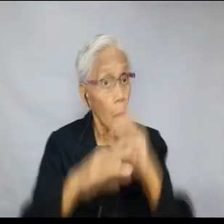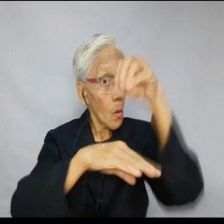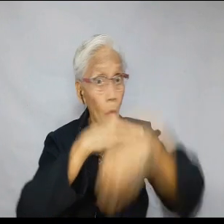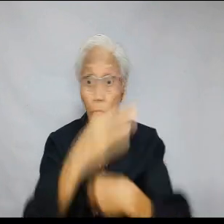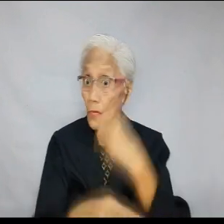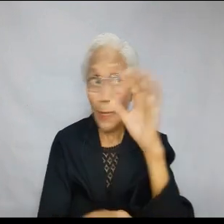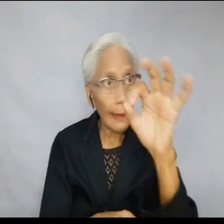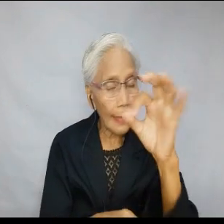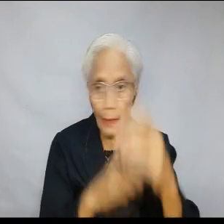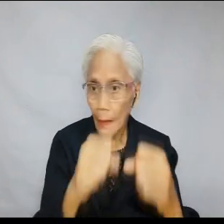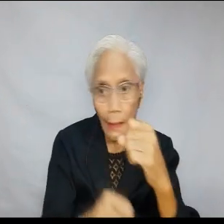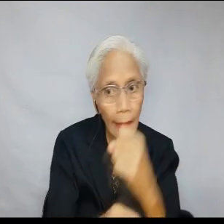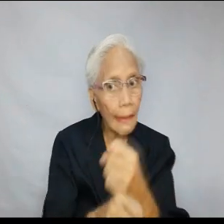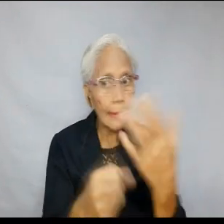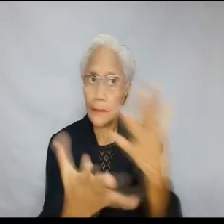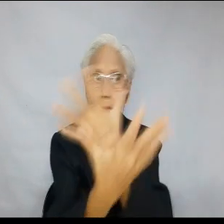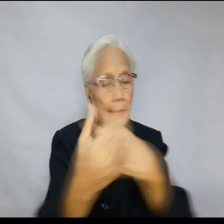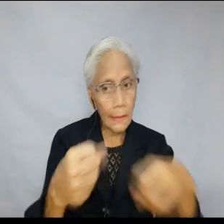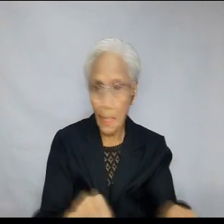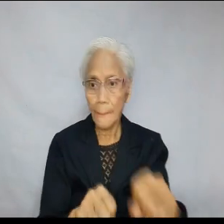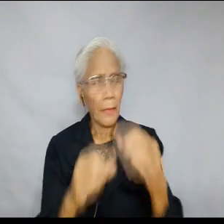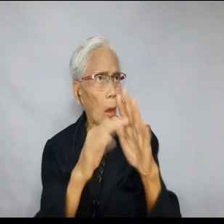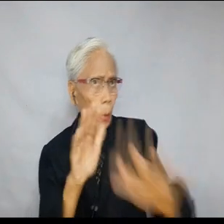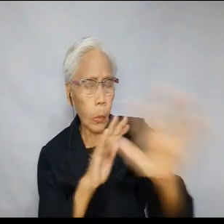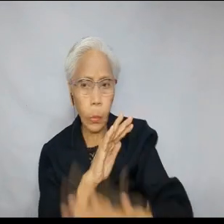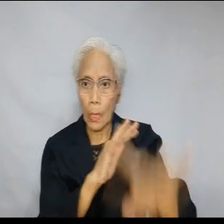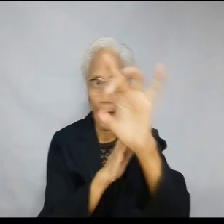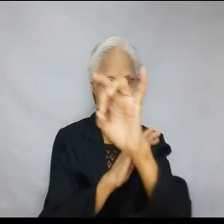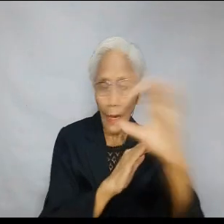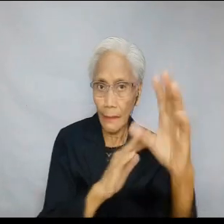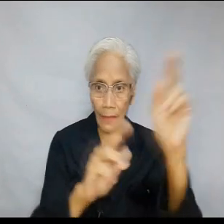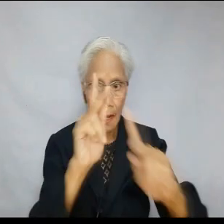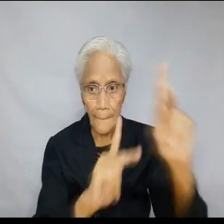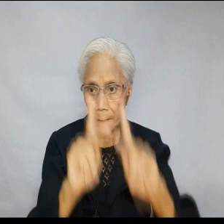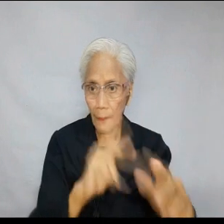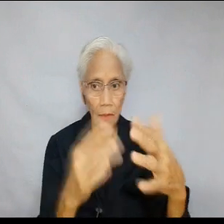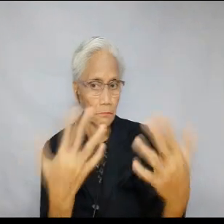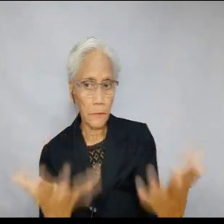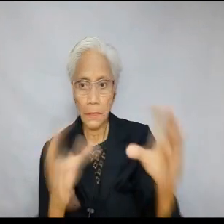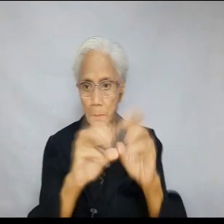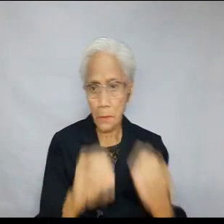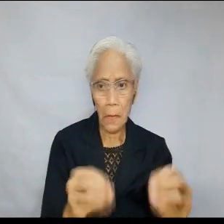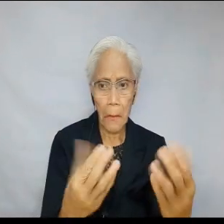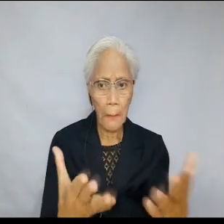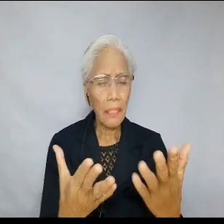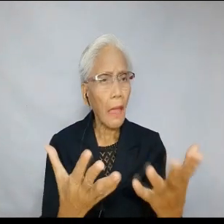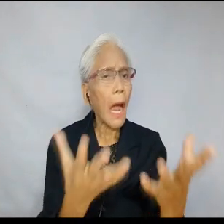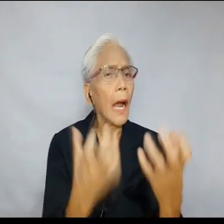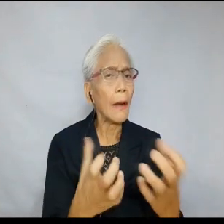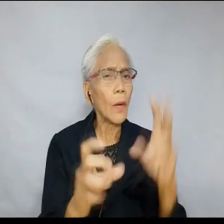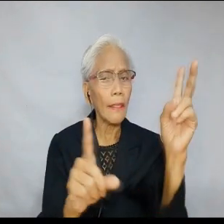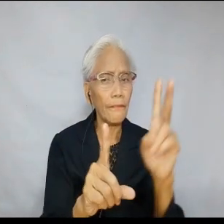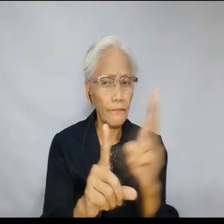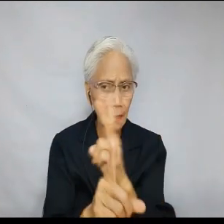the suicide. Over 19 years, he saved nearly 800 people. 誰一人死